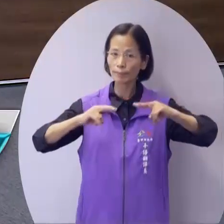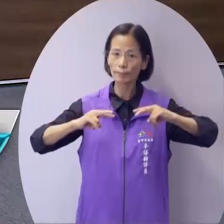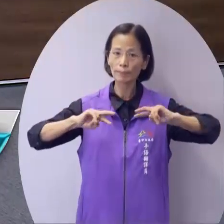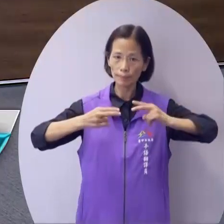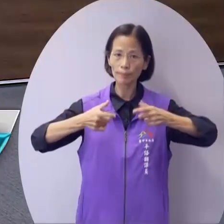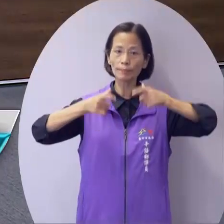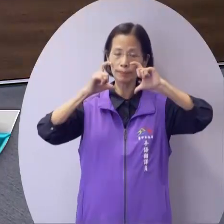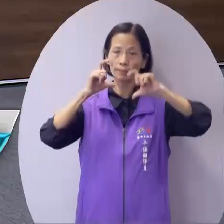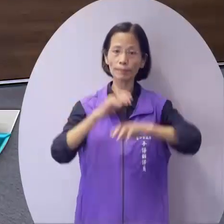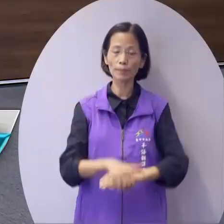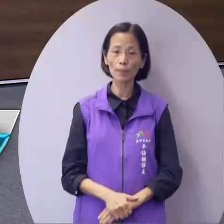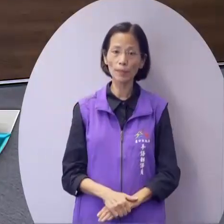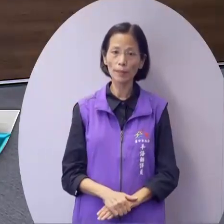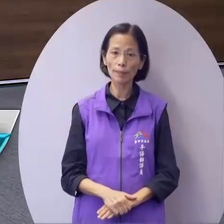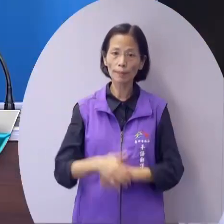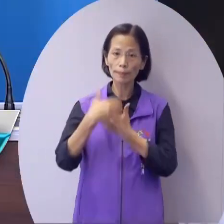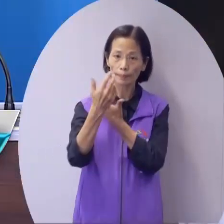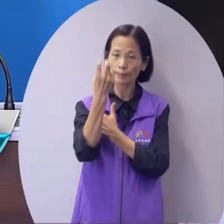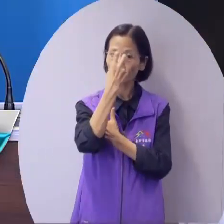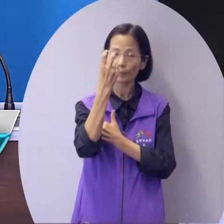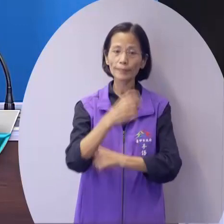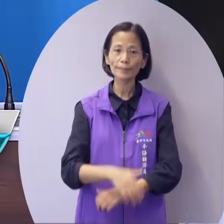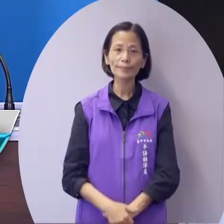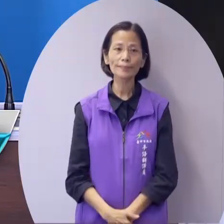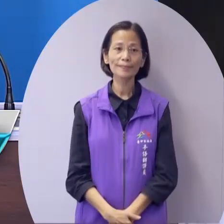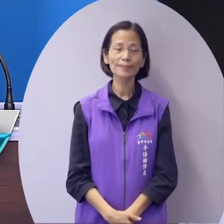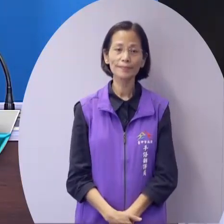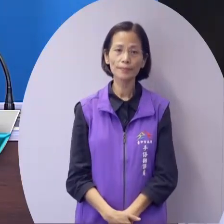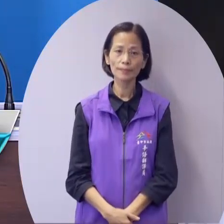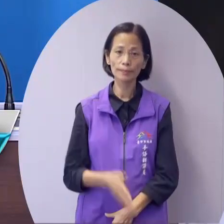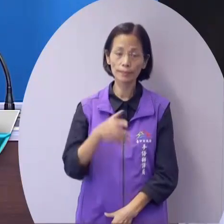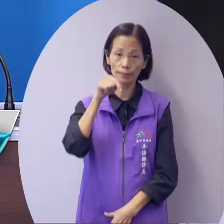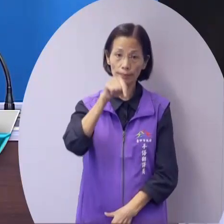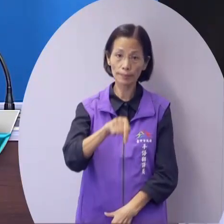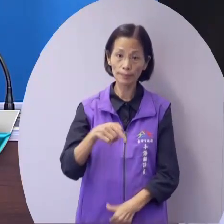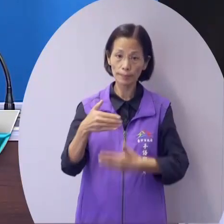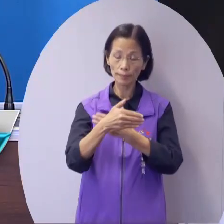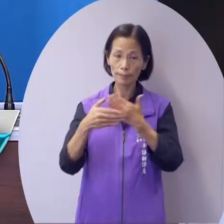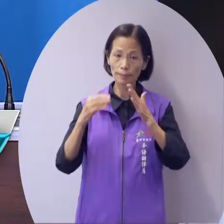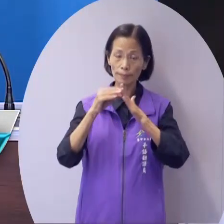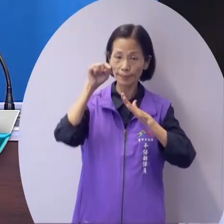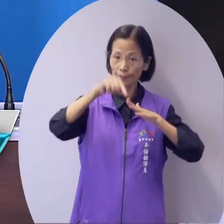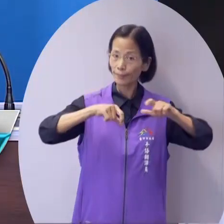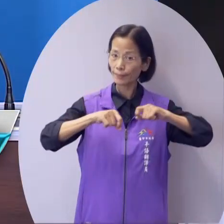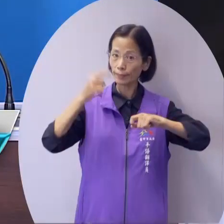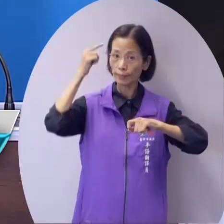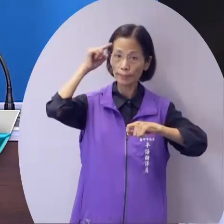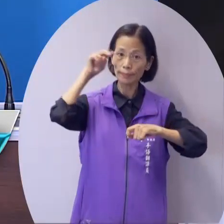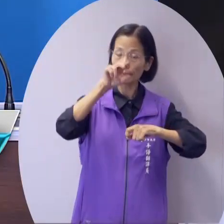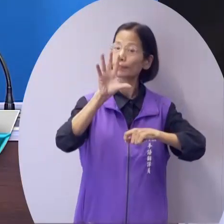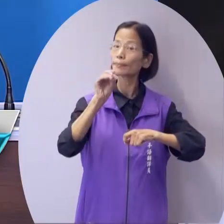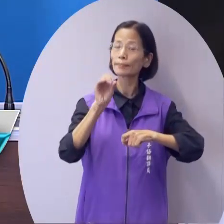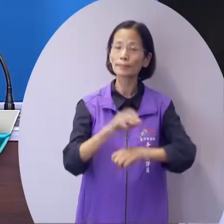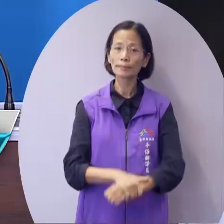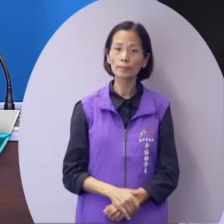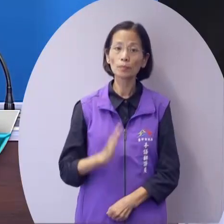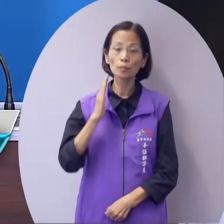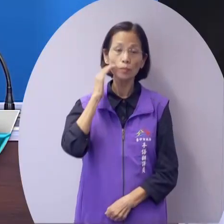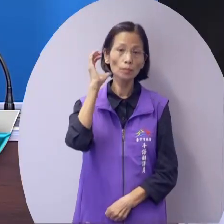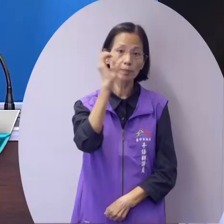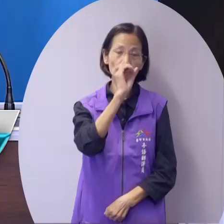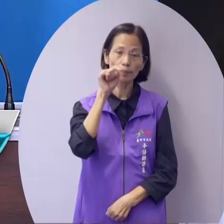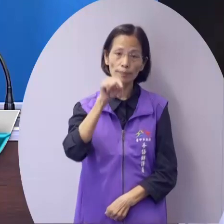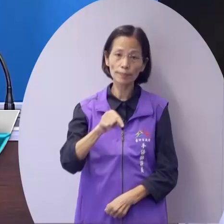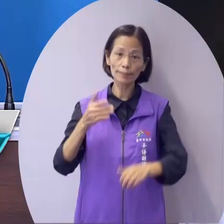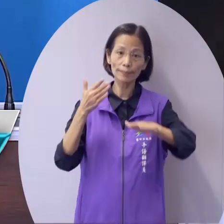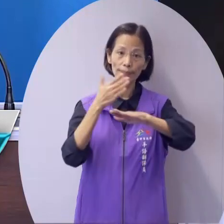务转正。那提请审议。 请问对于交通局这个案子有没有意见？如果没有意见的话，